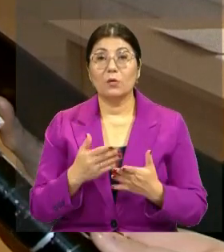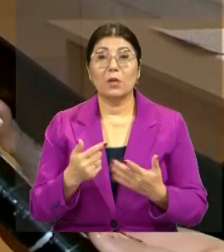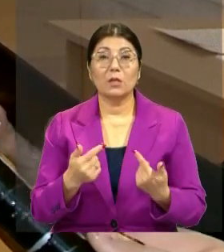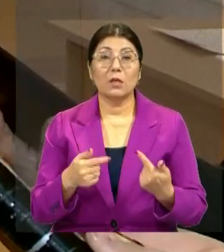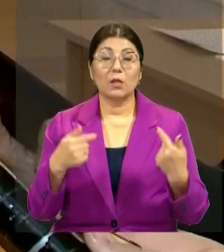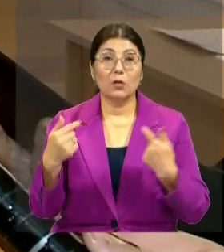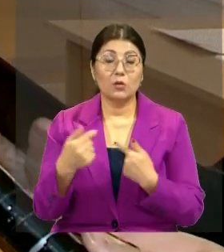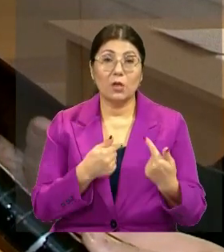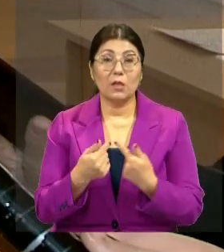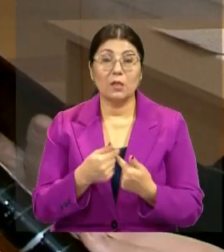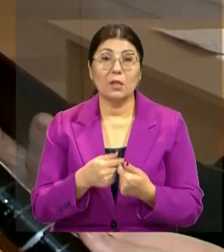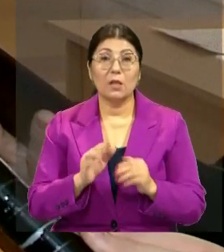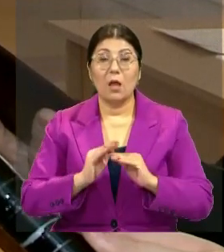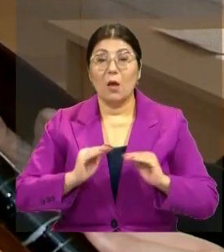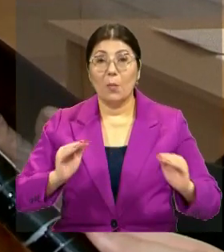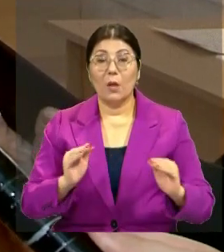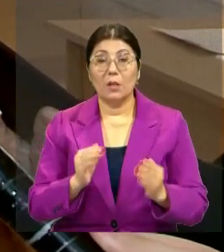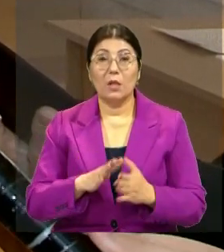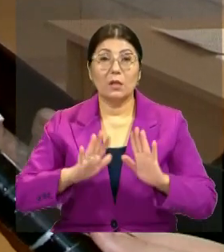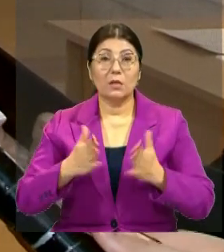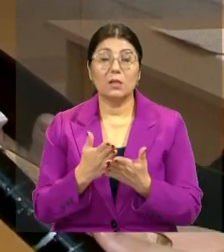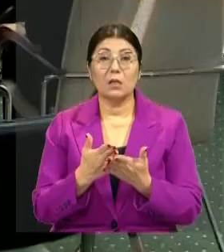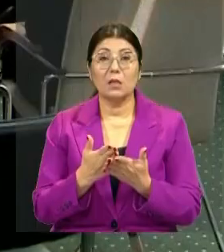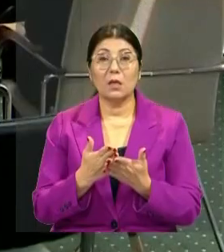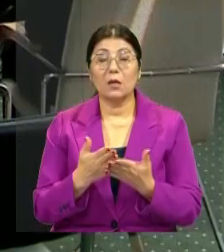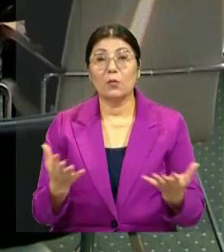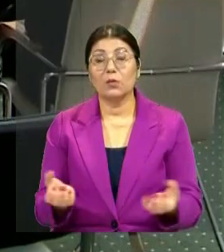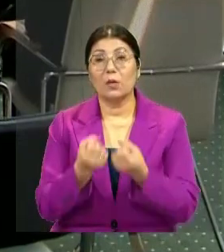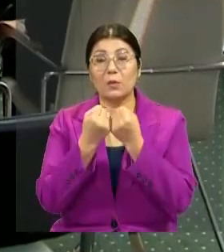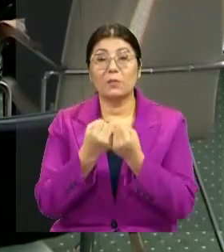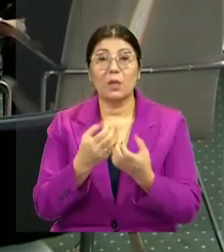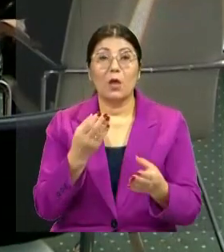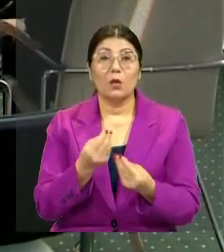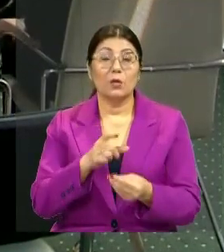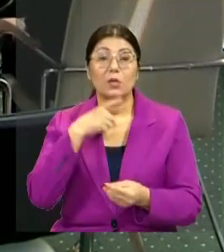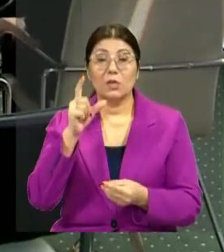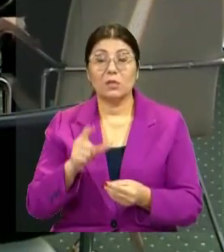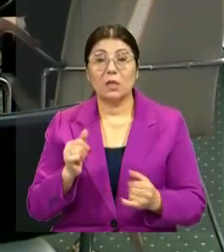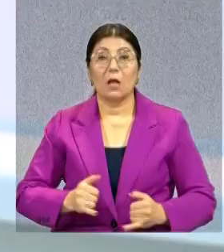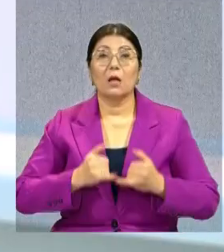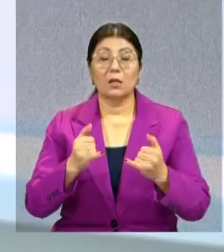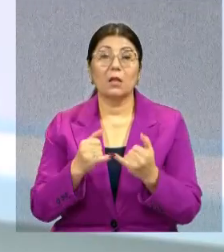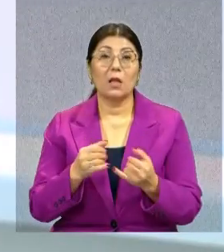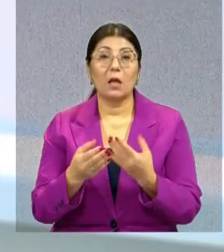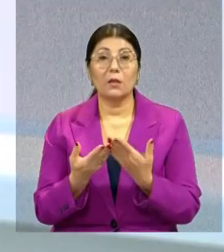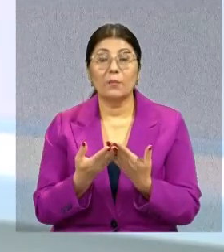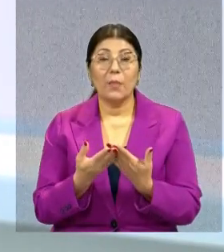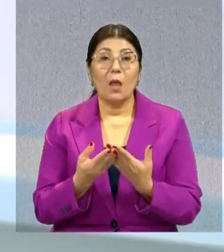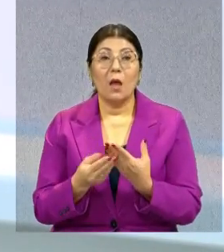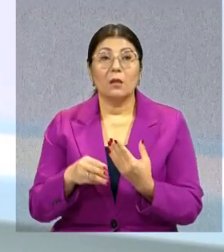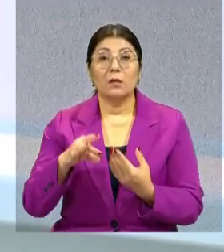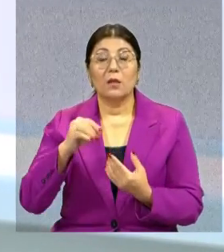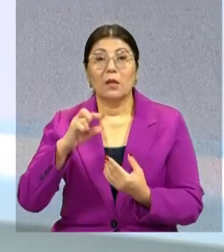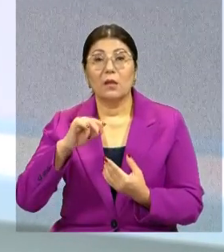ұшырайтын кәмелеттік жасқа толмаған балалардың жағдайы қозғалады. Сондай-ақ акциясына жастарға арналған тренинг ұйымдастырылды. Облыс әкімі жанындағы әйелдер істері